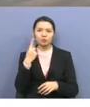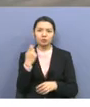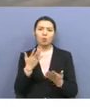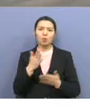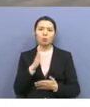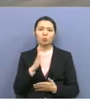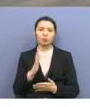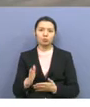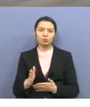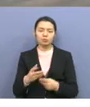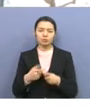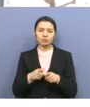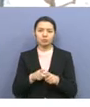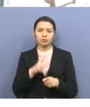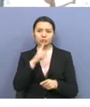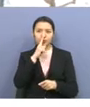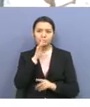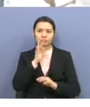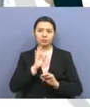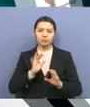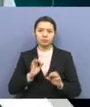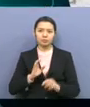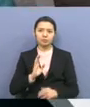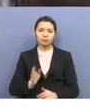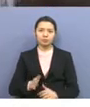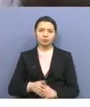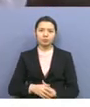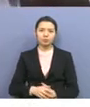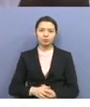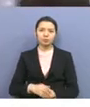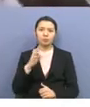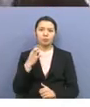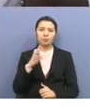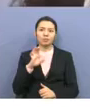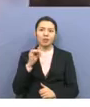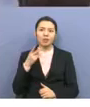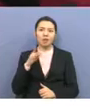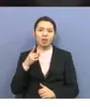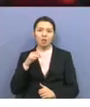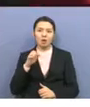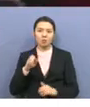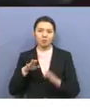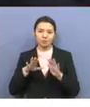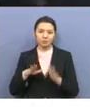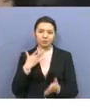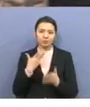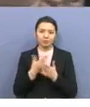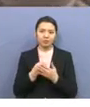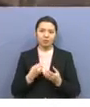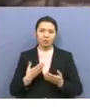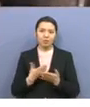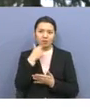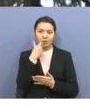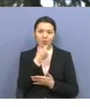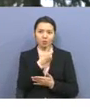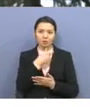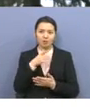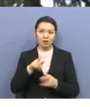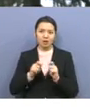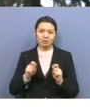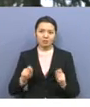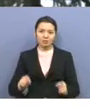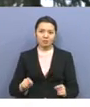қандай болмақ? Бұл туралы сәлден сонмен Ерболат Серікбаев берем. Бурабайдағы Санта Клаустың ордасы өзінің жаңа жылдық маусымын ашты. Бұл жайында мен